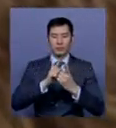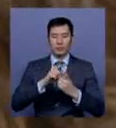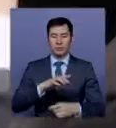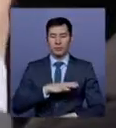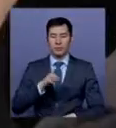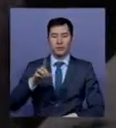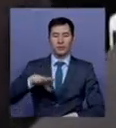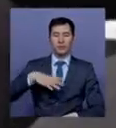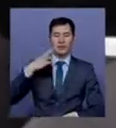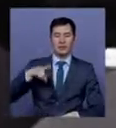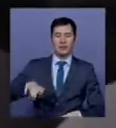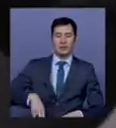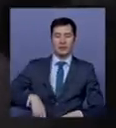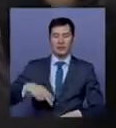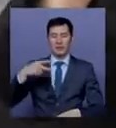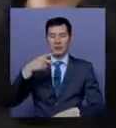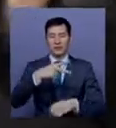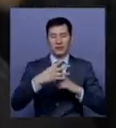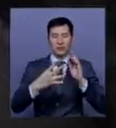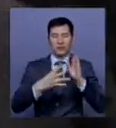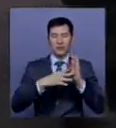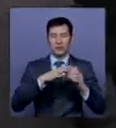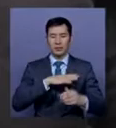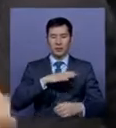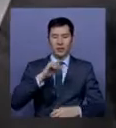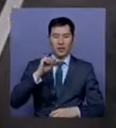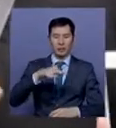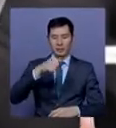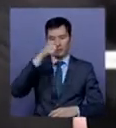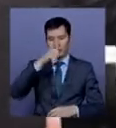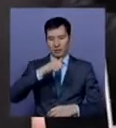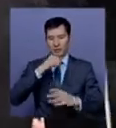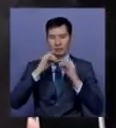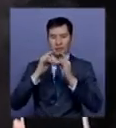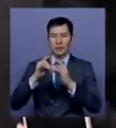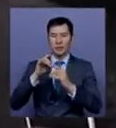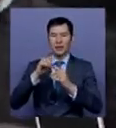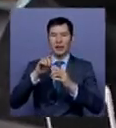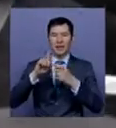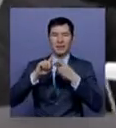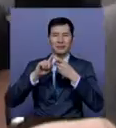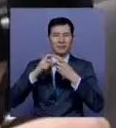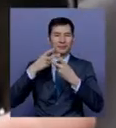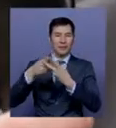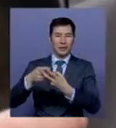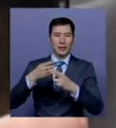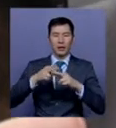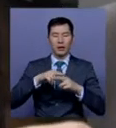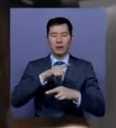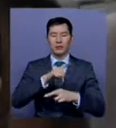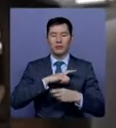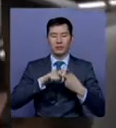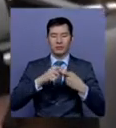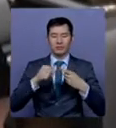компаниясының бұрынғы басшысы 2009 жылы мамырда ұсталған болатын. Ол жемқорлық үшін 14 жылға сотталған еді. 2018